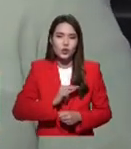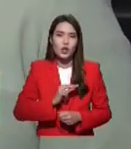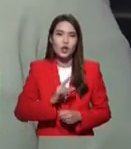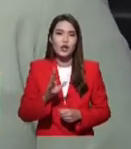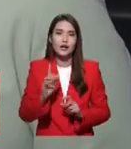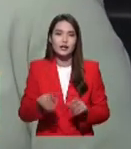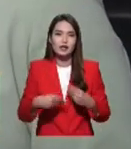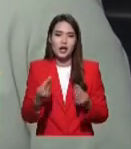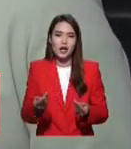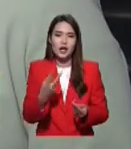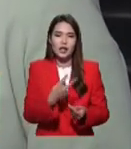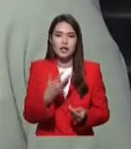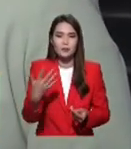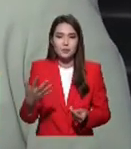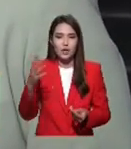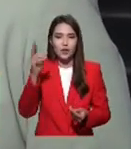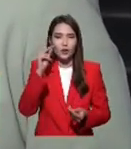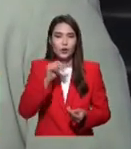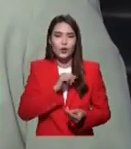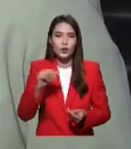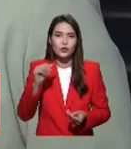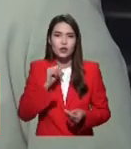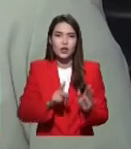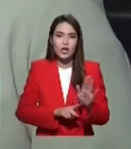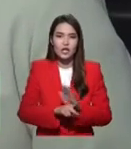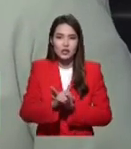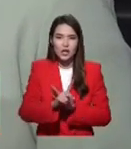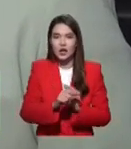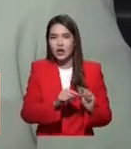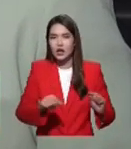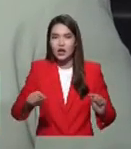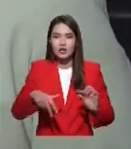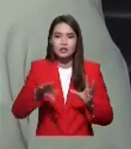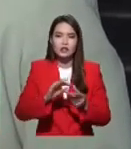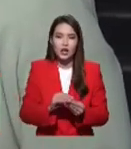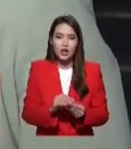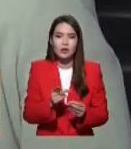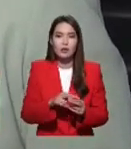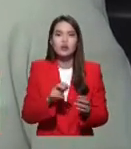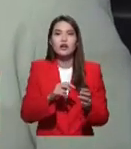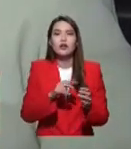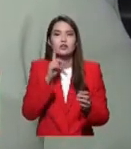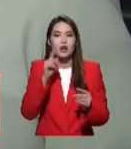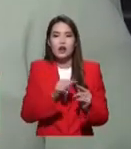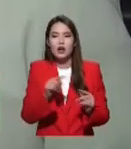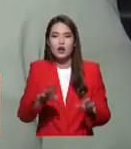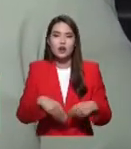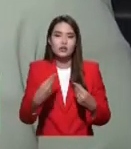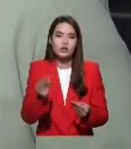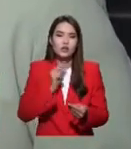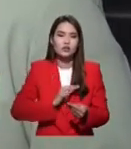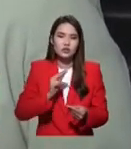Яғни 2,5 дегеніміз енді өте төмен пайыздағы жастарға деген көмегіміз. Ол міндетті түрде енді кепілдендірілген, бірақ дегенмен де